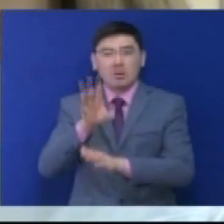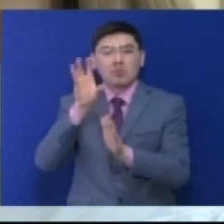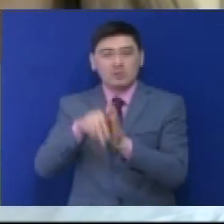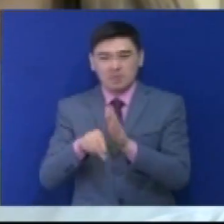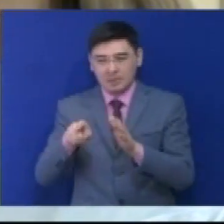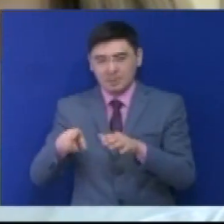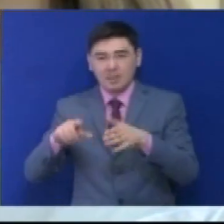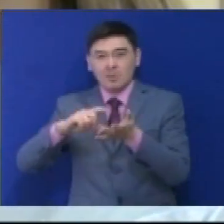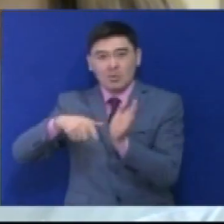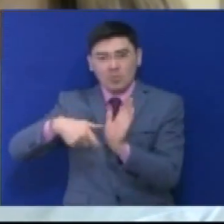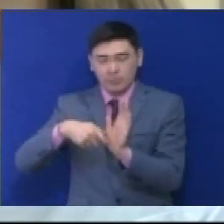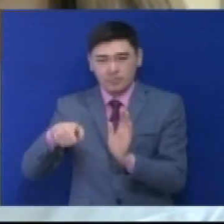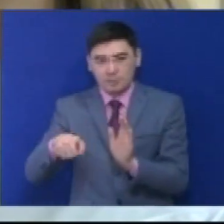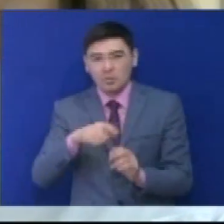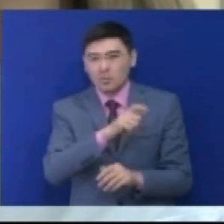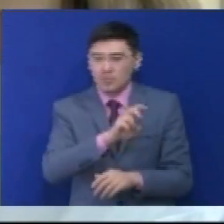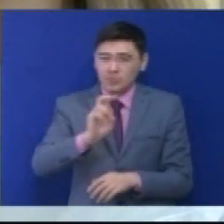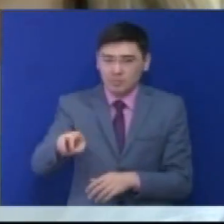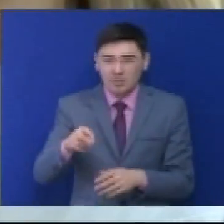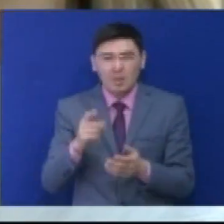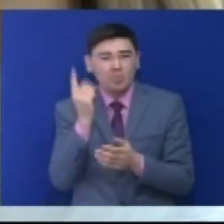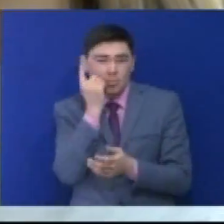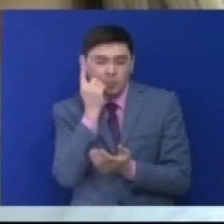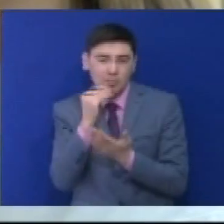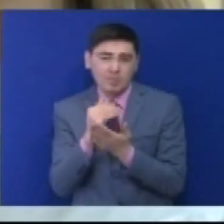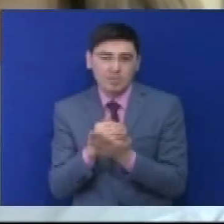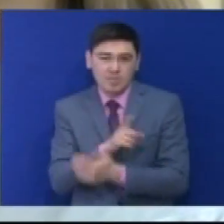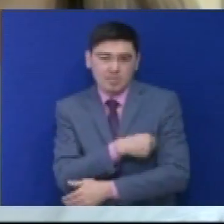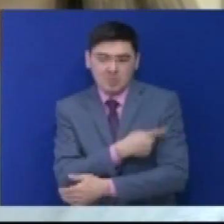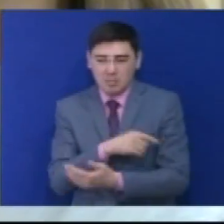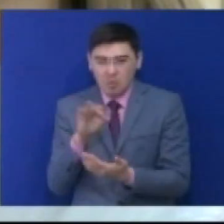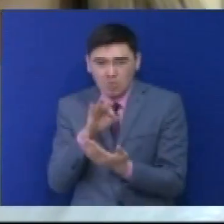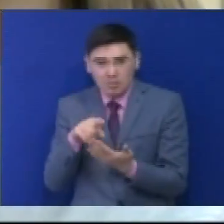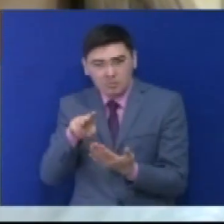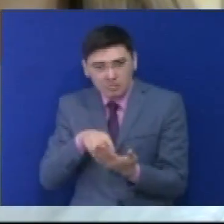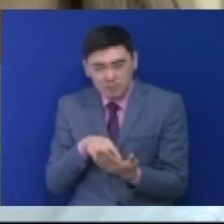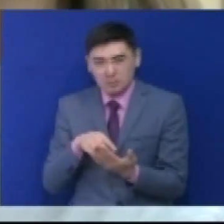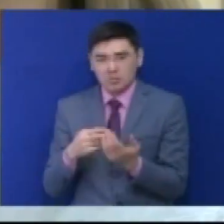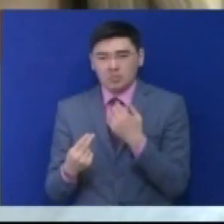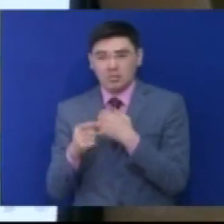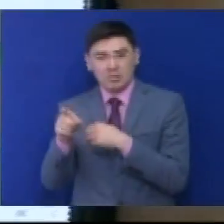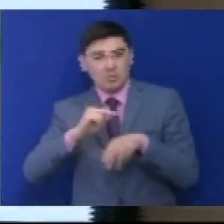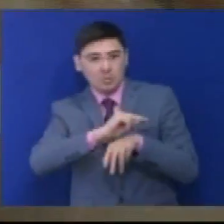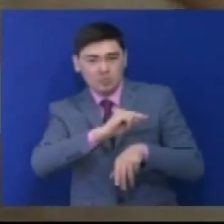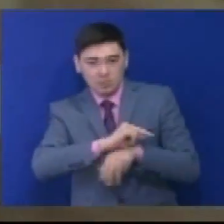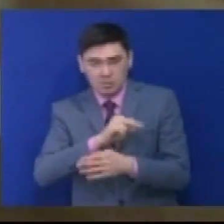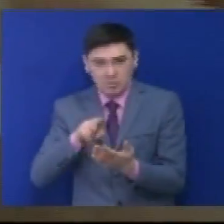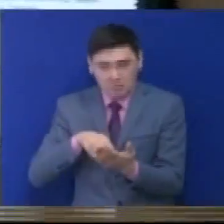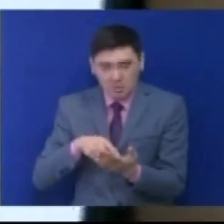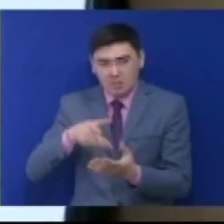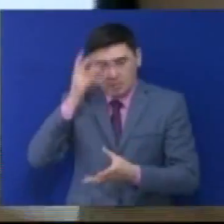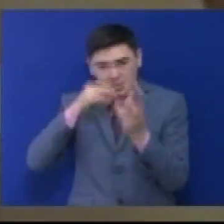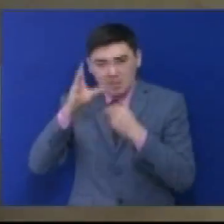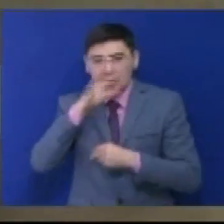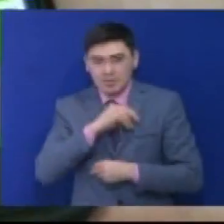Цифрлық сауаттылық пункттерінде тұрғындарға Дамумет мобильді қосымшасын қалай пайдалануға болатындығын үйретеді. Дамумет мобильді қосымшасы 4